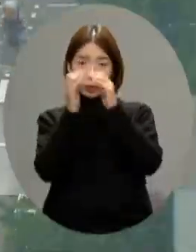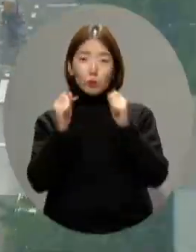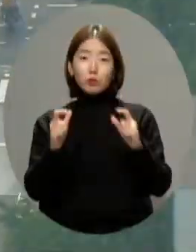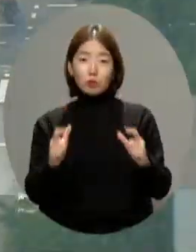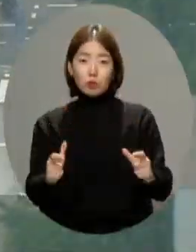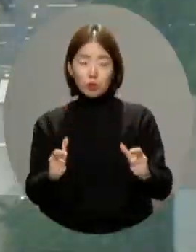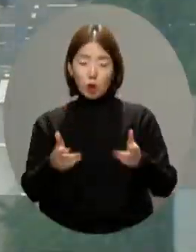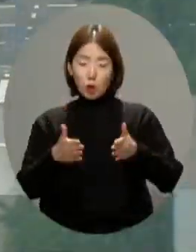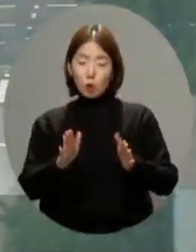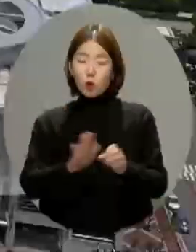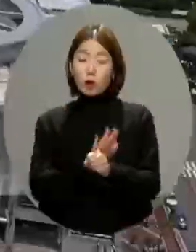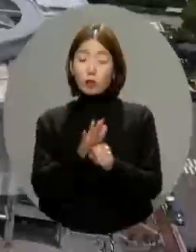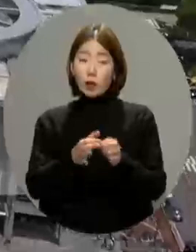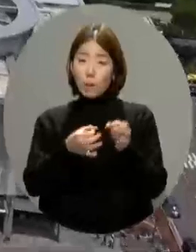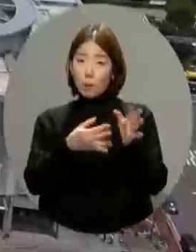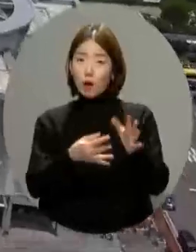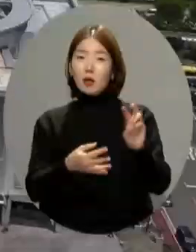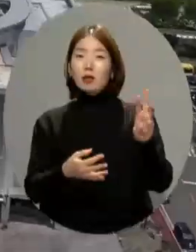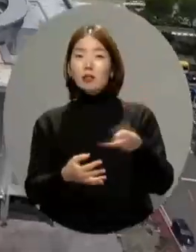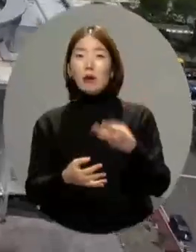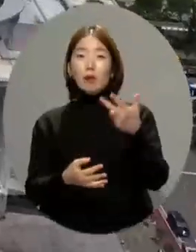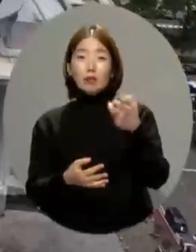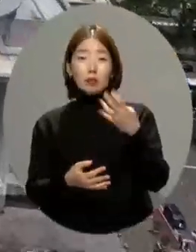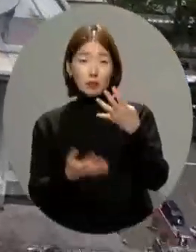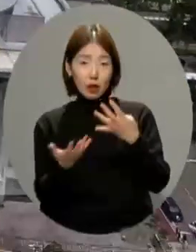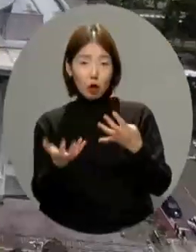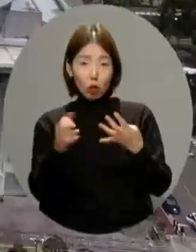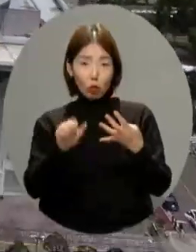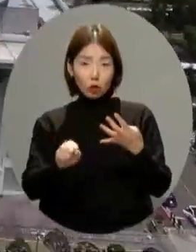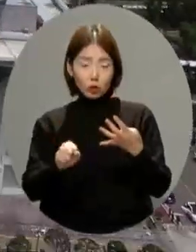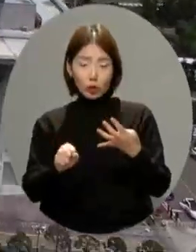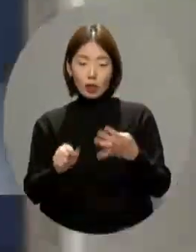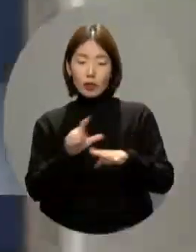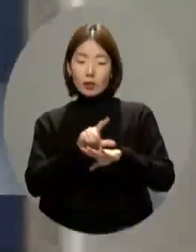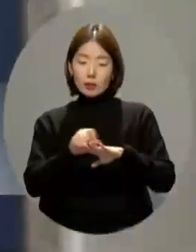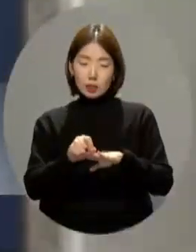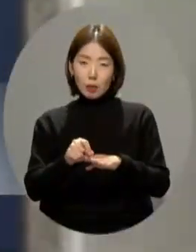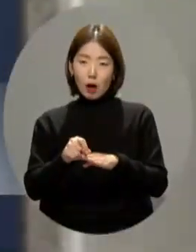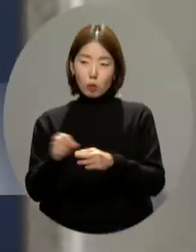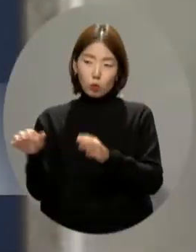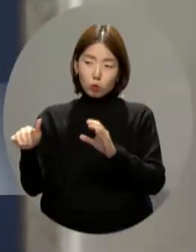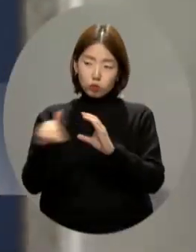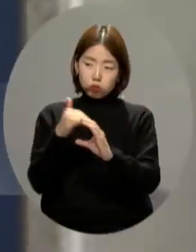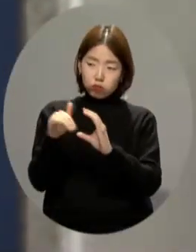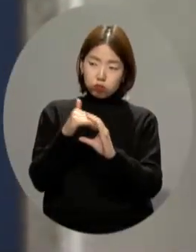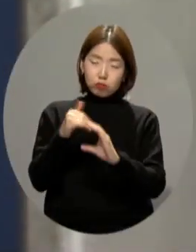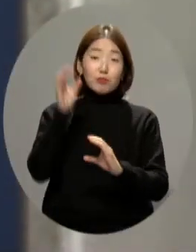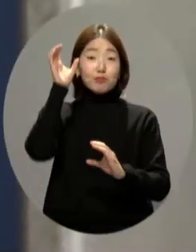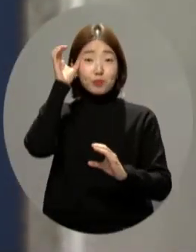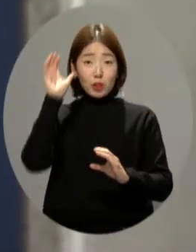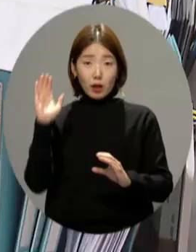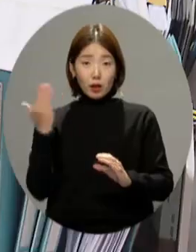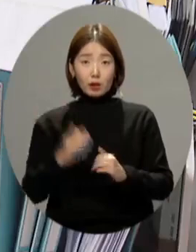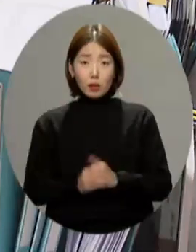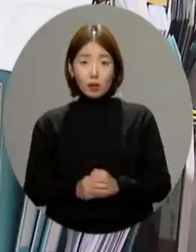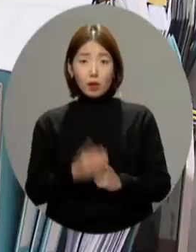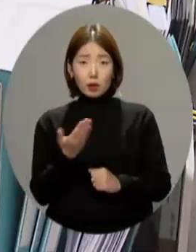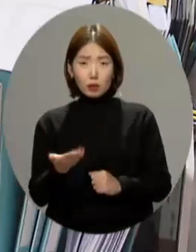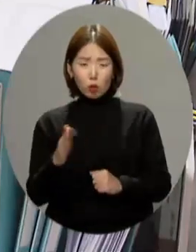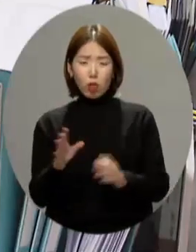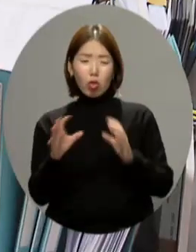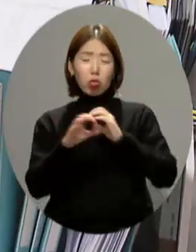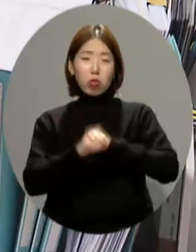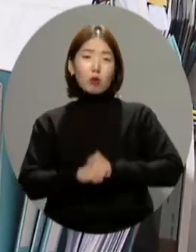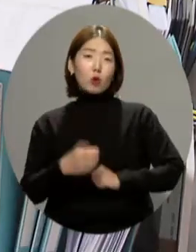전라북도는 고향 기부제로 374억 원의 지방재정 유입 효과를 기대하고 있습니다. 다만 소멸의